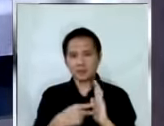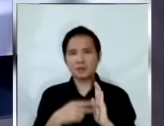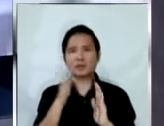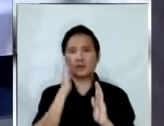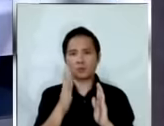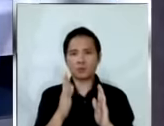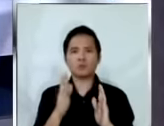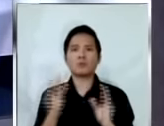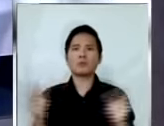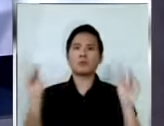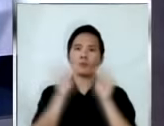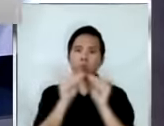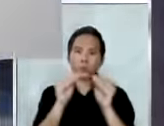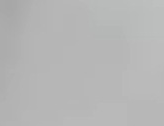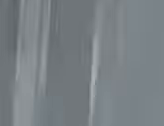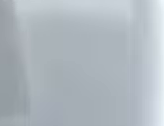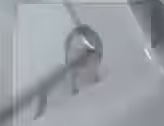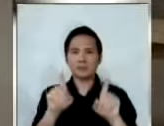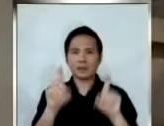At nakatutok si Salima Refrat.